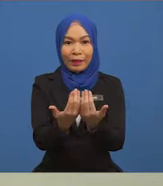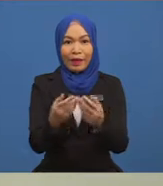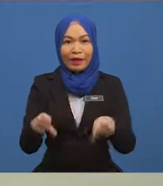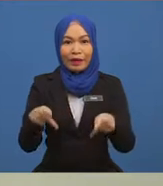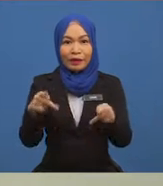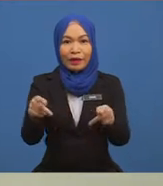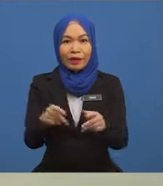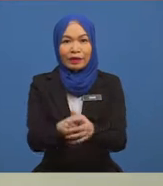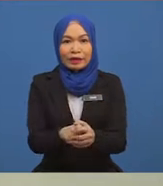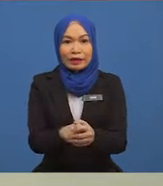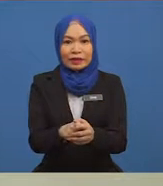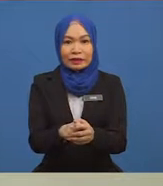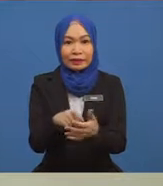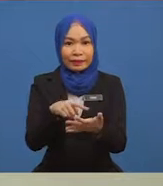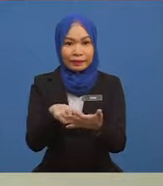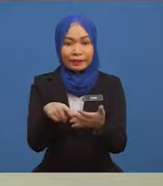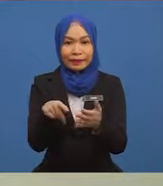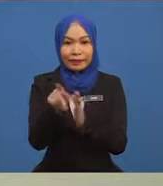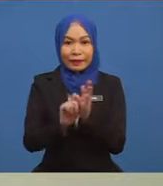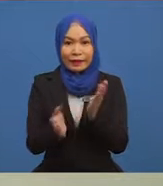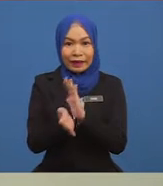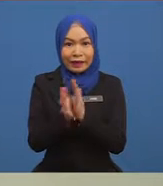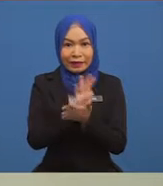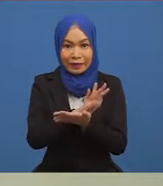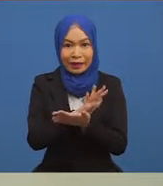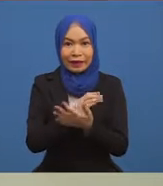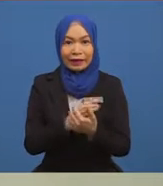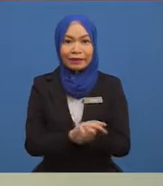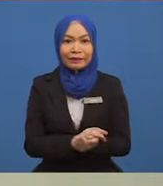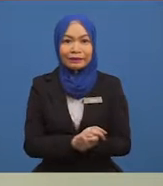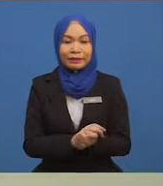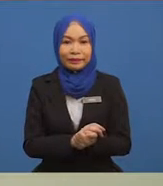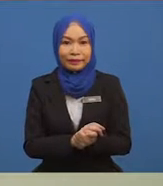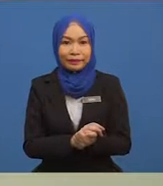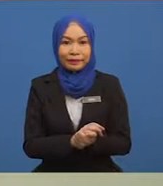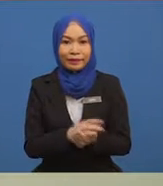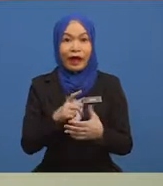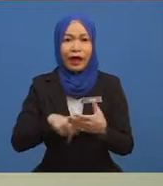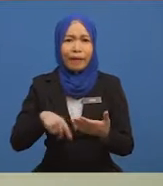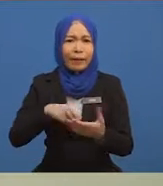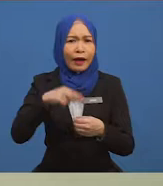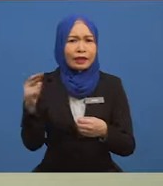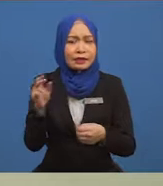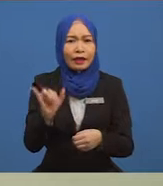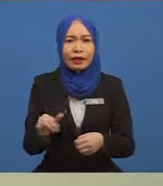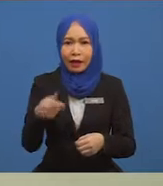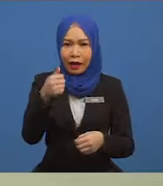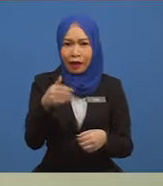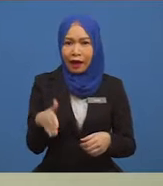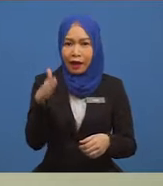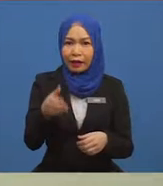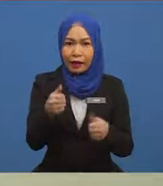proses fermentasi yeast dilakukan di makmal dan apakah hasil yang akan diperoleh